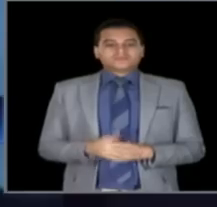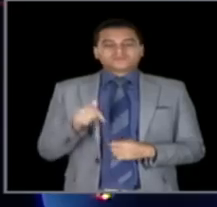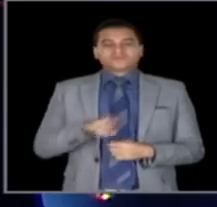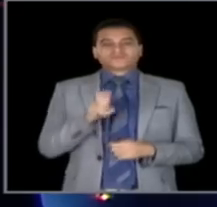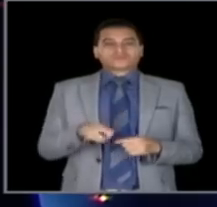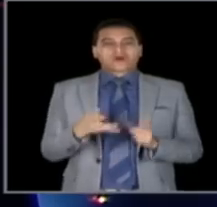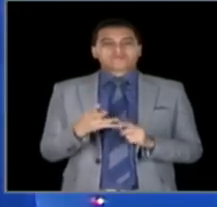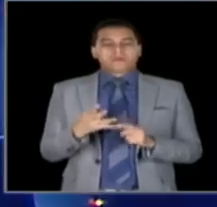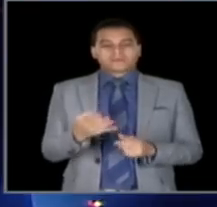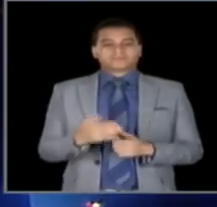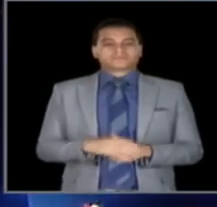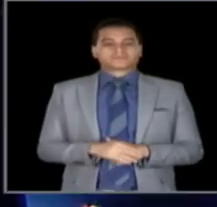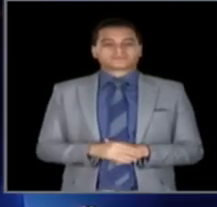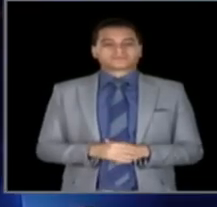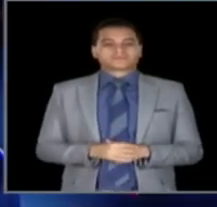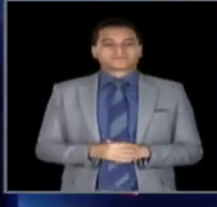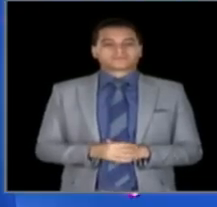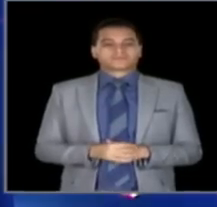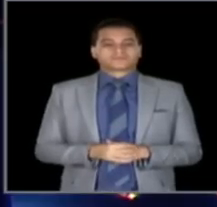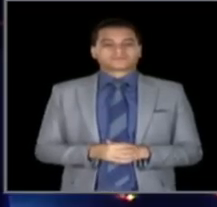السؤال الرابع،